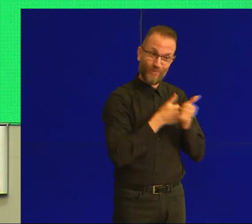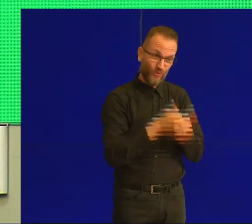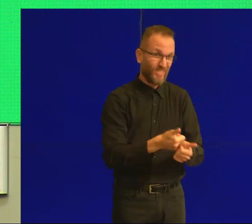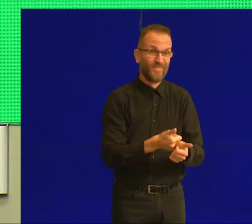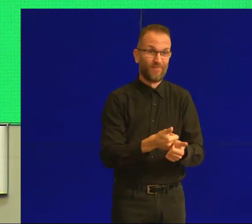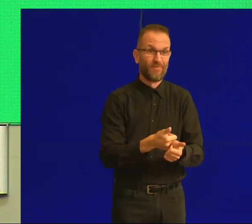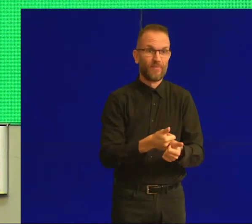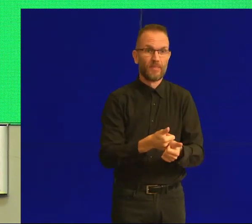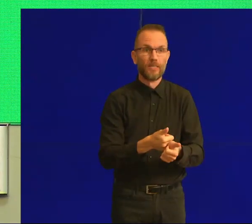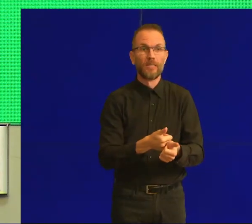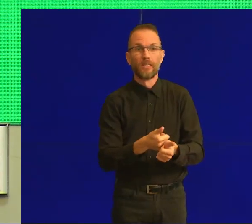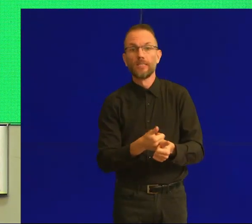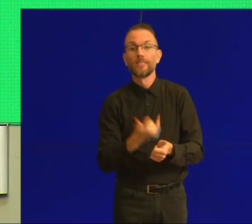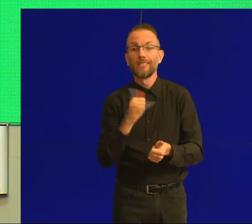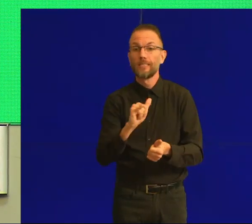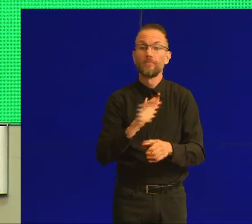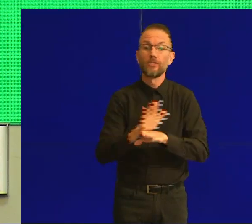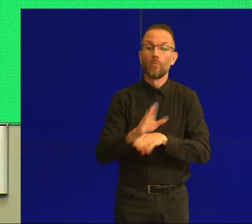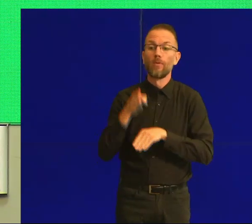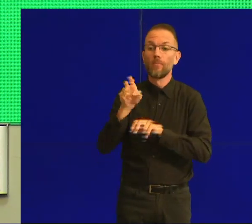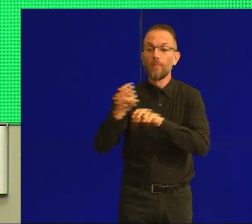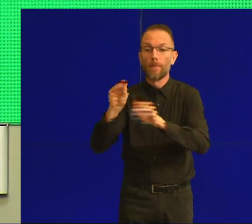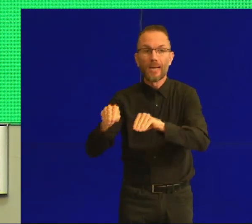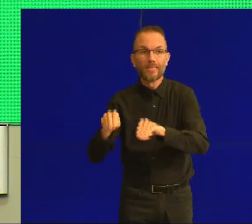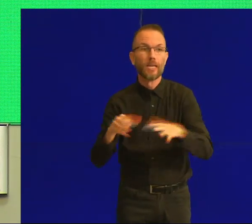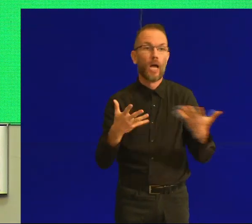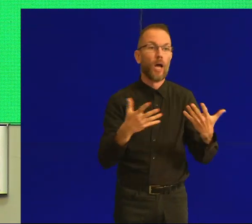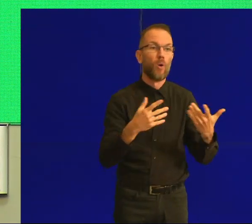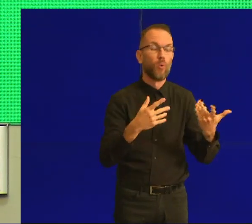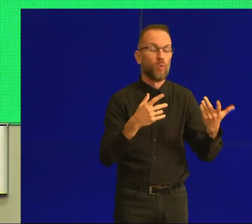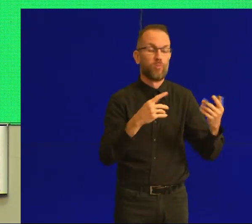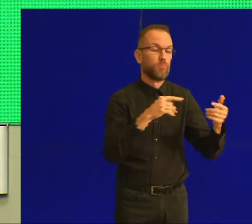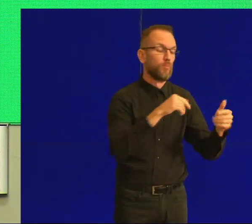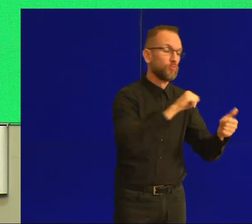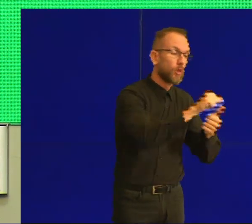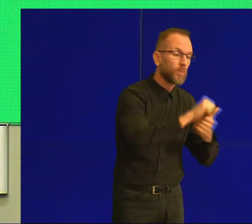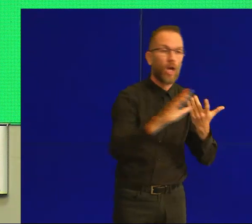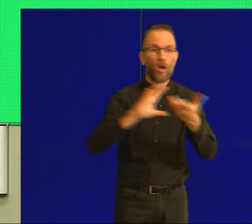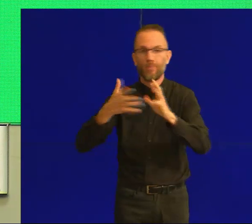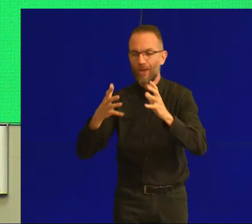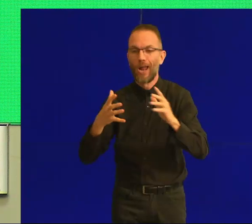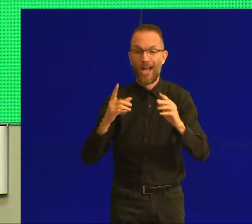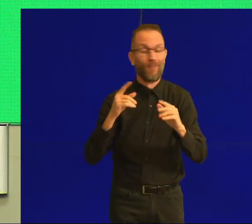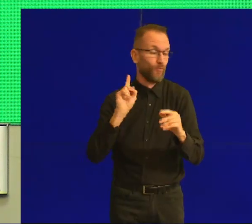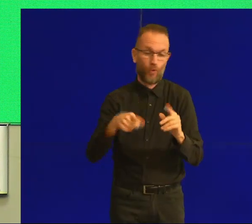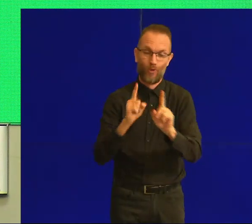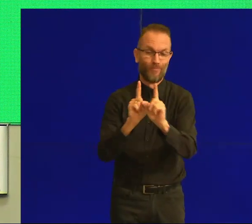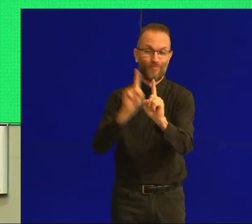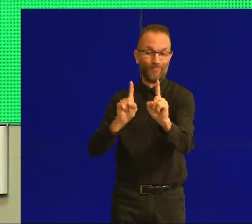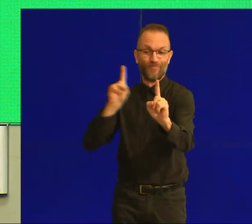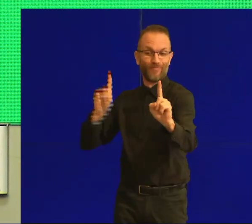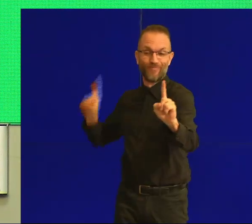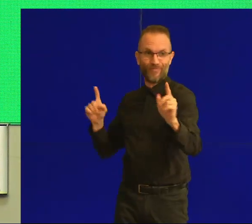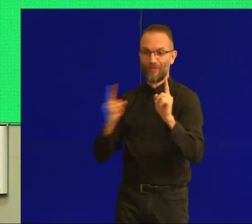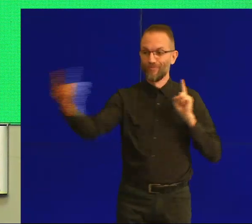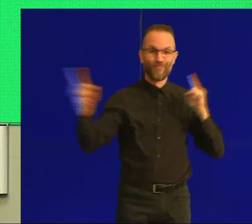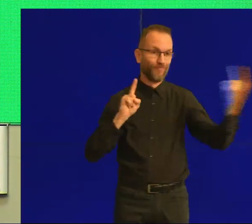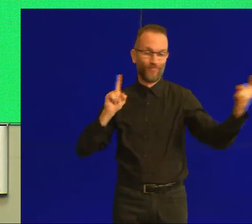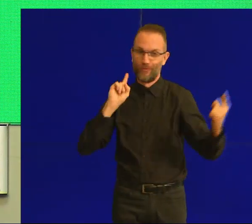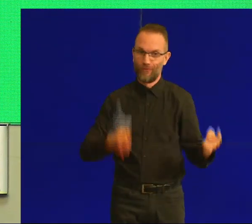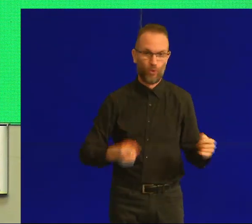particulier cette distance physique pour notre santé à tous et finalement au final